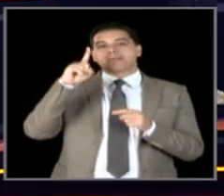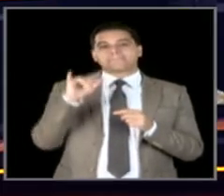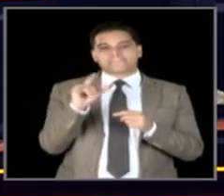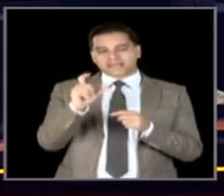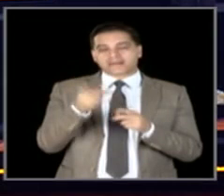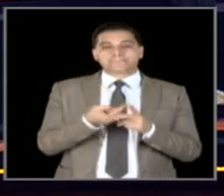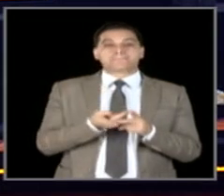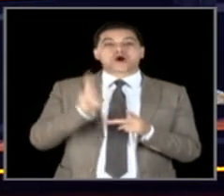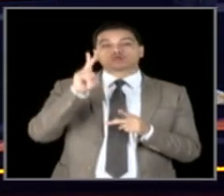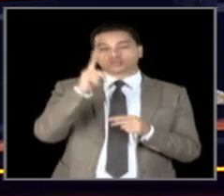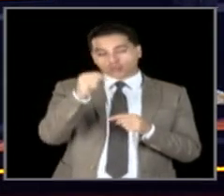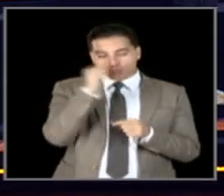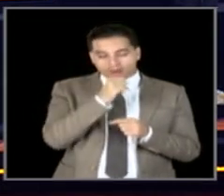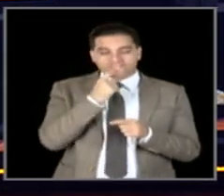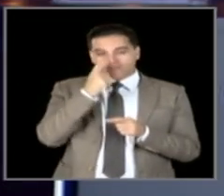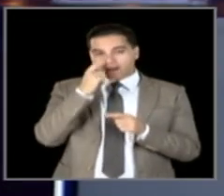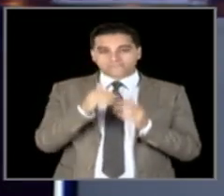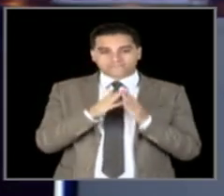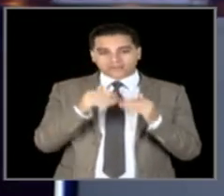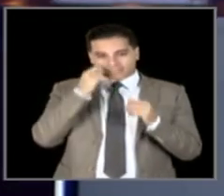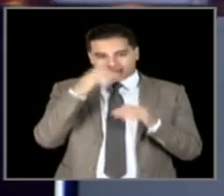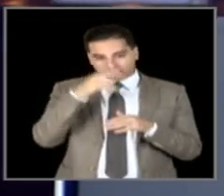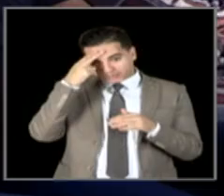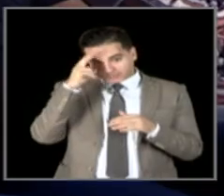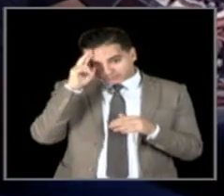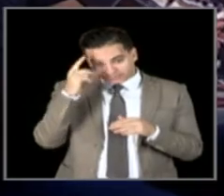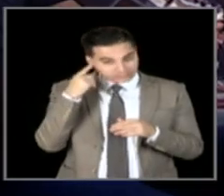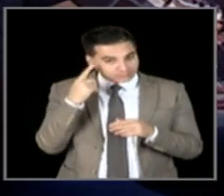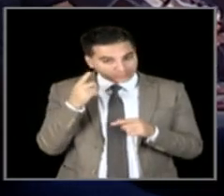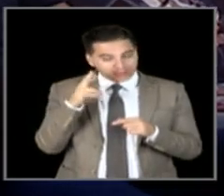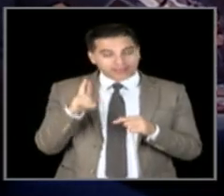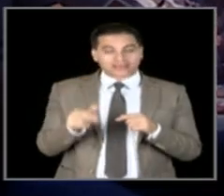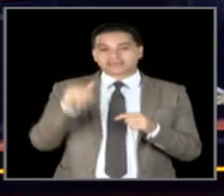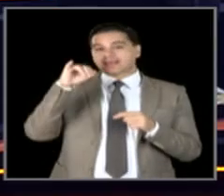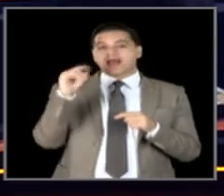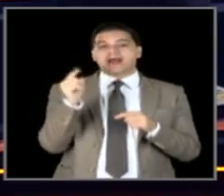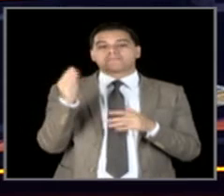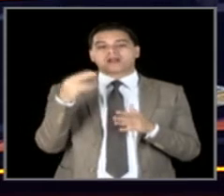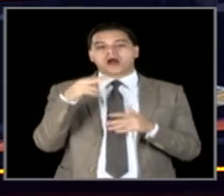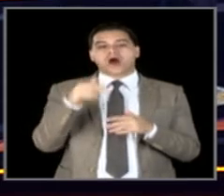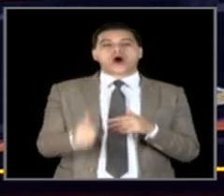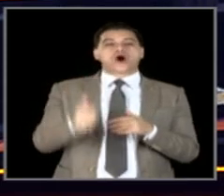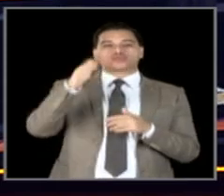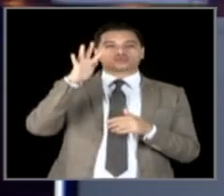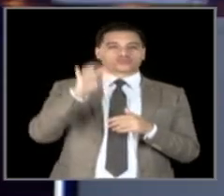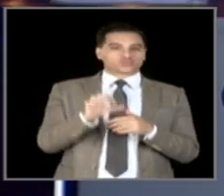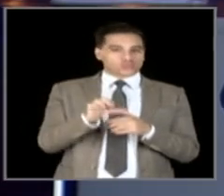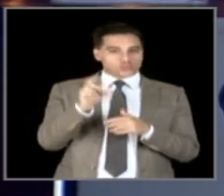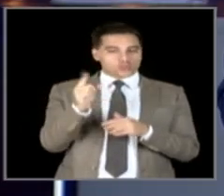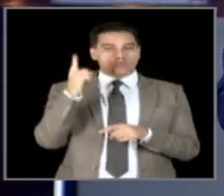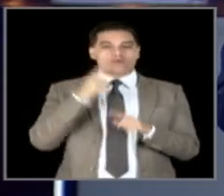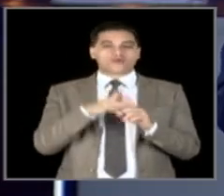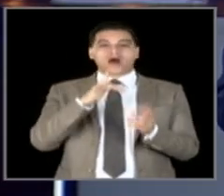محظوظ هي اغنيه الفنان مصري معاصر مين؟ تامر عاشور. ما عاصمه دوله